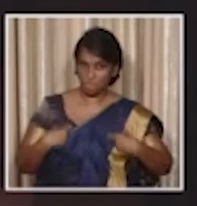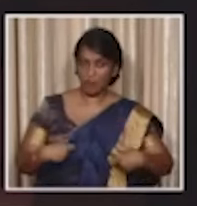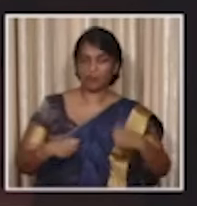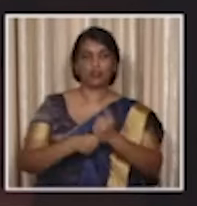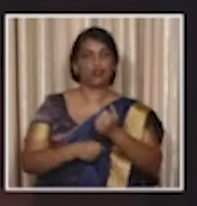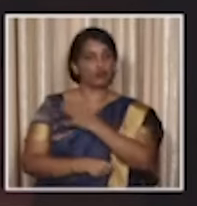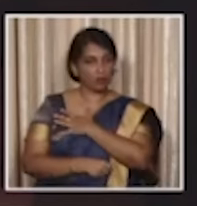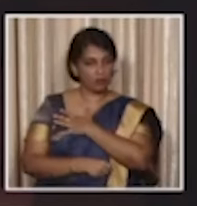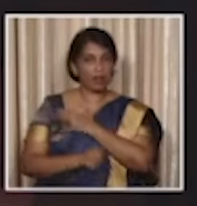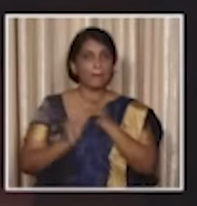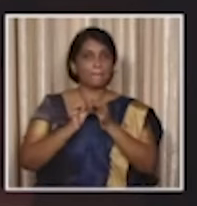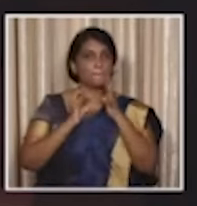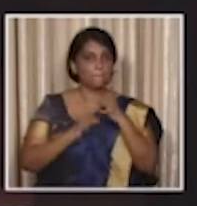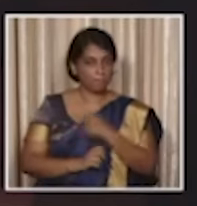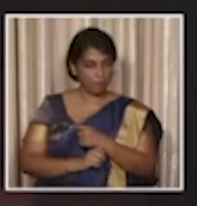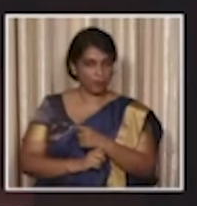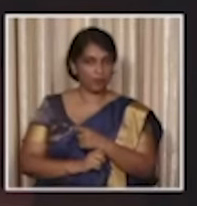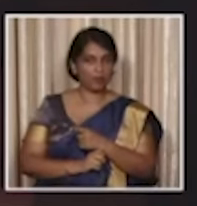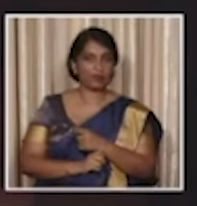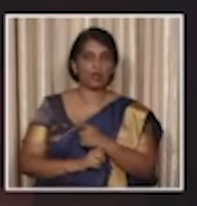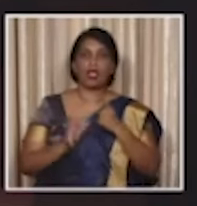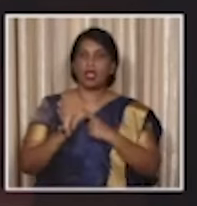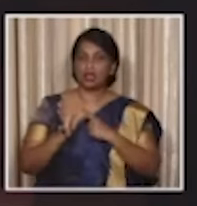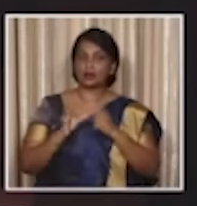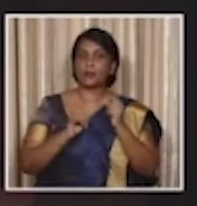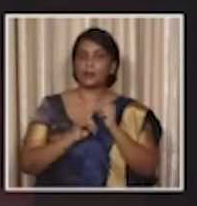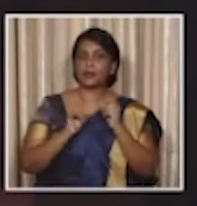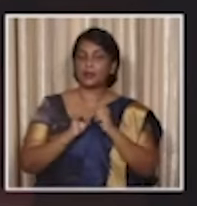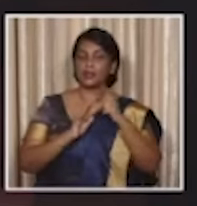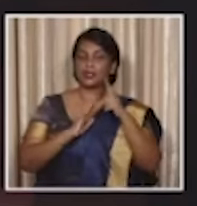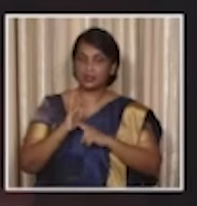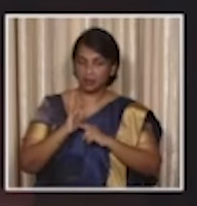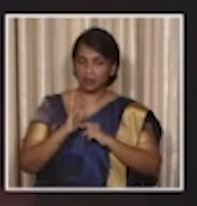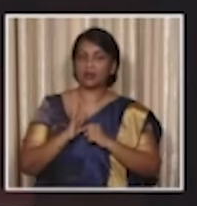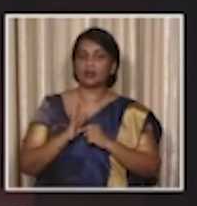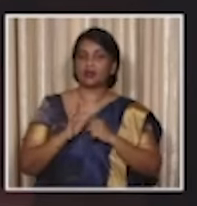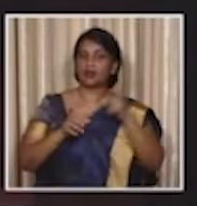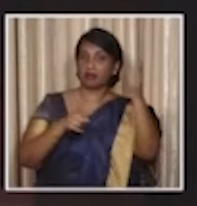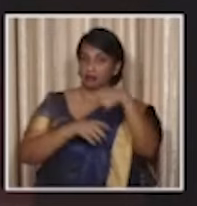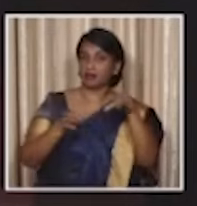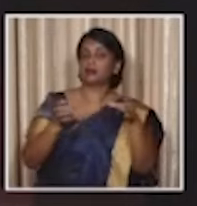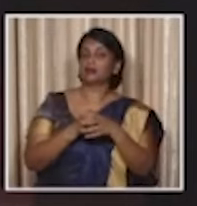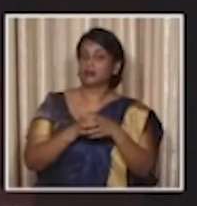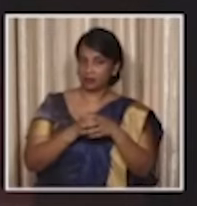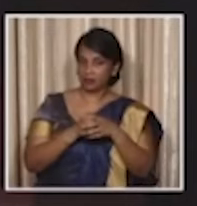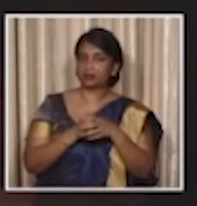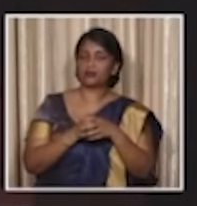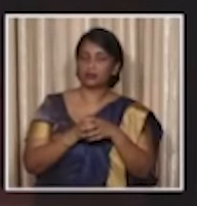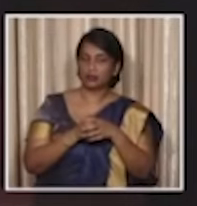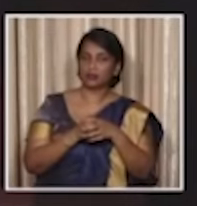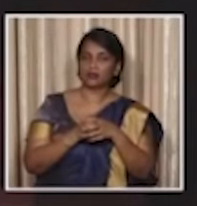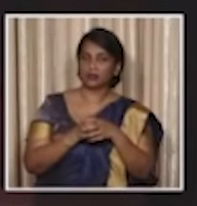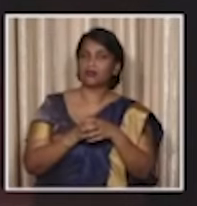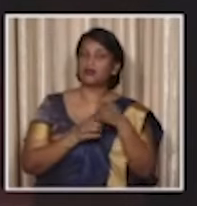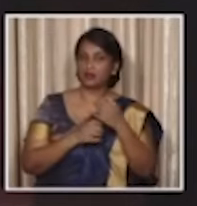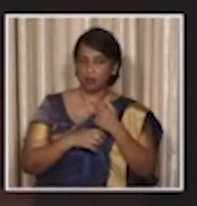ගෝඨාභය රාජපක්ෂ, බැසිල් රාජපක්ෂ, ආටිගල පීබී ජයසුන්දර ඇතුළු කණ්ඩායමක්ම